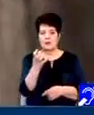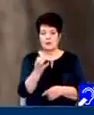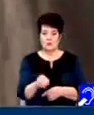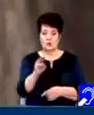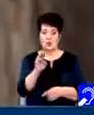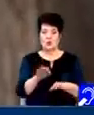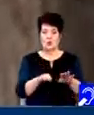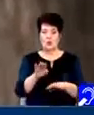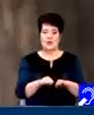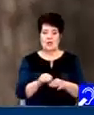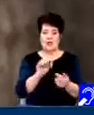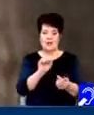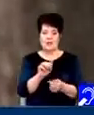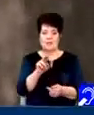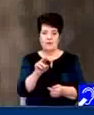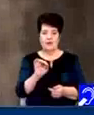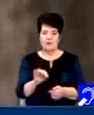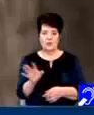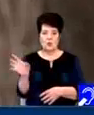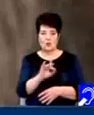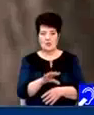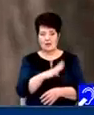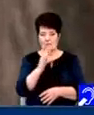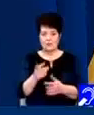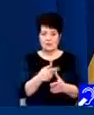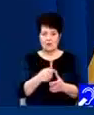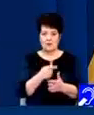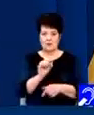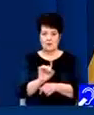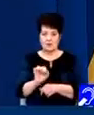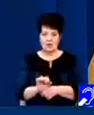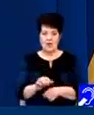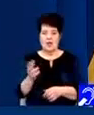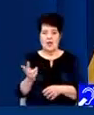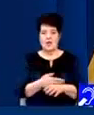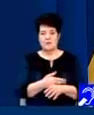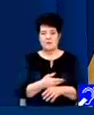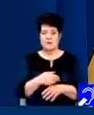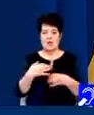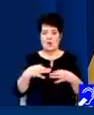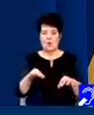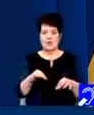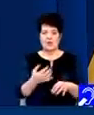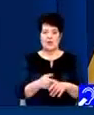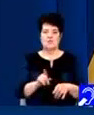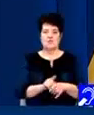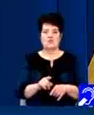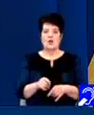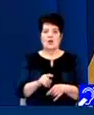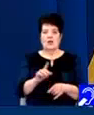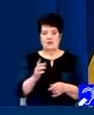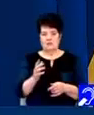de material antiderapant. Recunoaștem, poate au fost anumite scăpări din cauza lipsei de utilaj. Noi am prins acel moment pentru